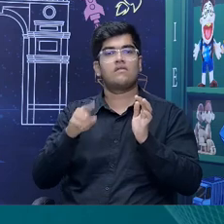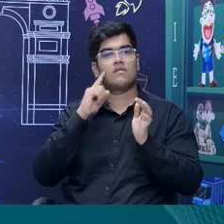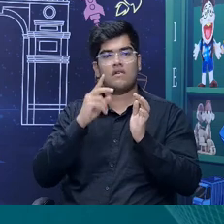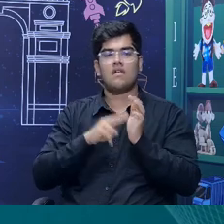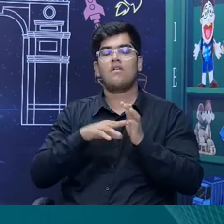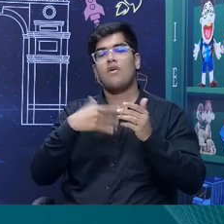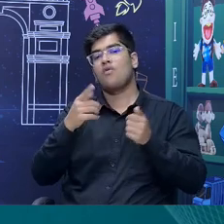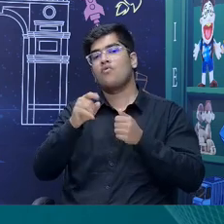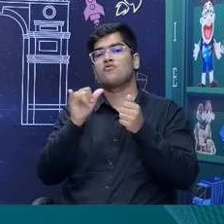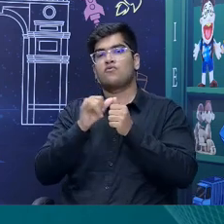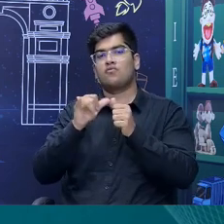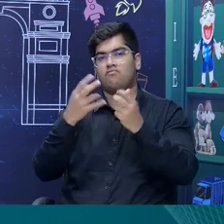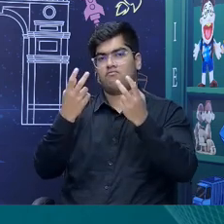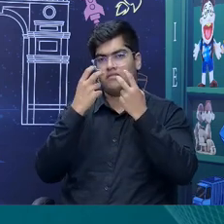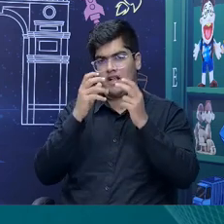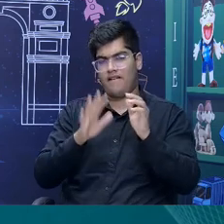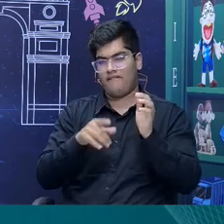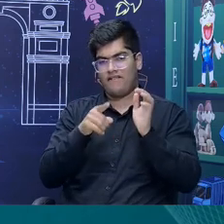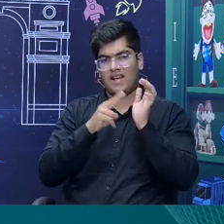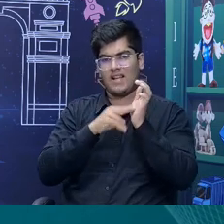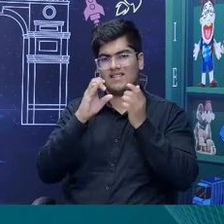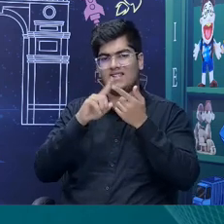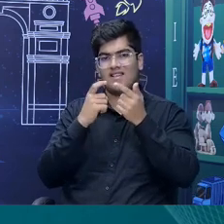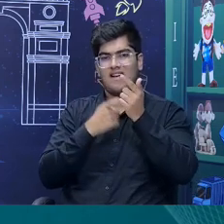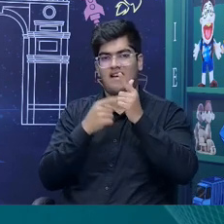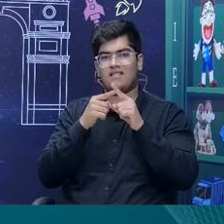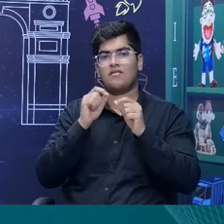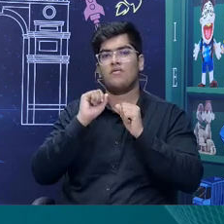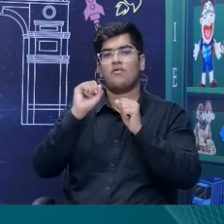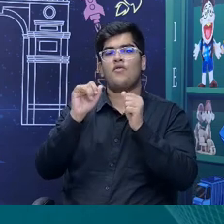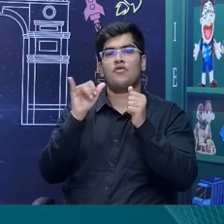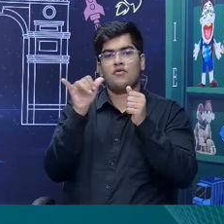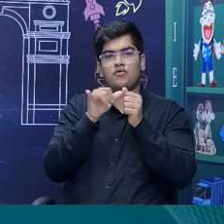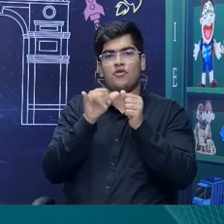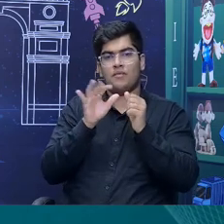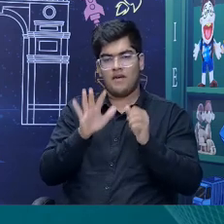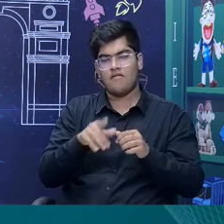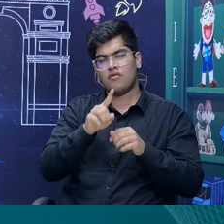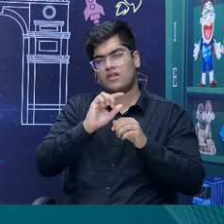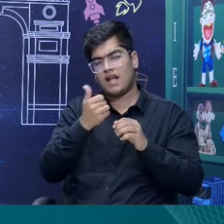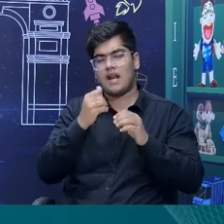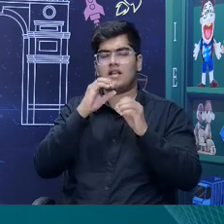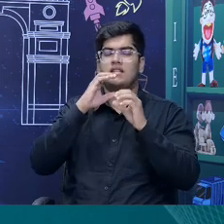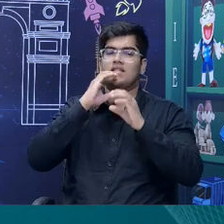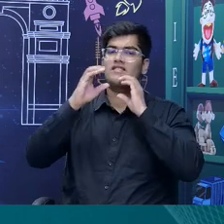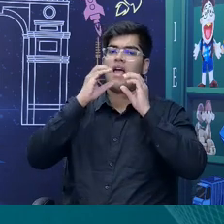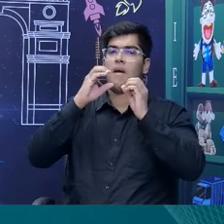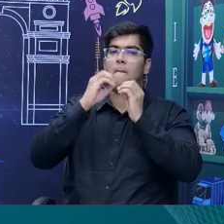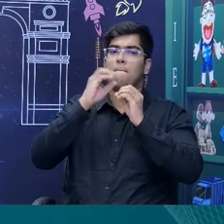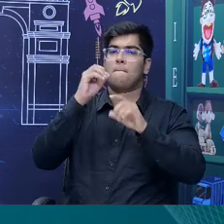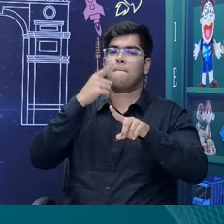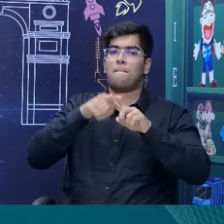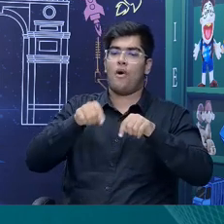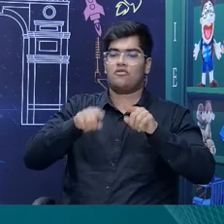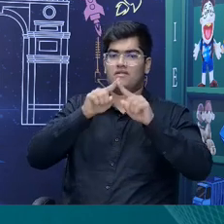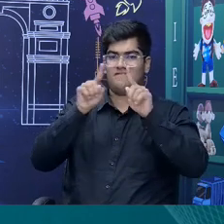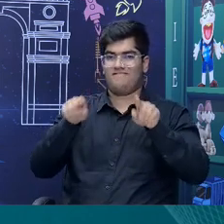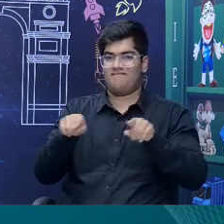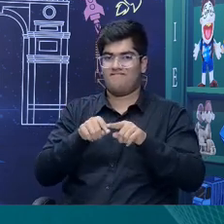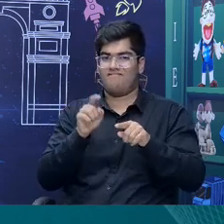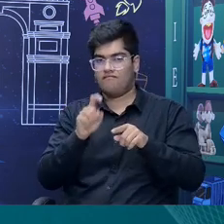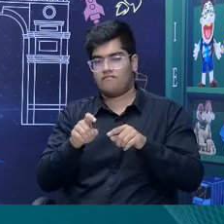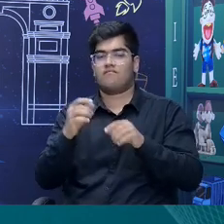युटुब चैनल पे हैं जो की एनसीईआरटी ऑफिशल युटुब चैनल है तो वहां पर जाकर लाइव चाट बॉक्स में अपना कमेंट ड्रॉप कर सकते हैं ये सबसे तेज